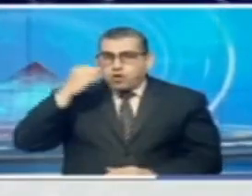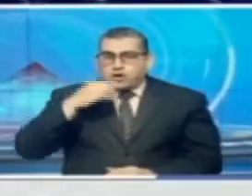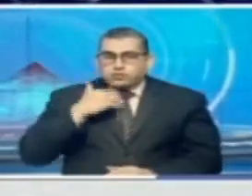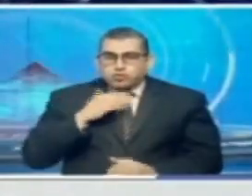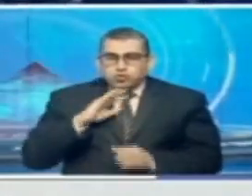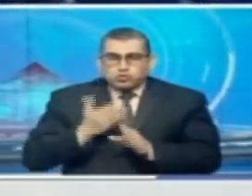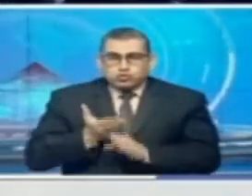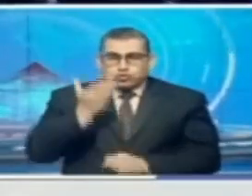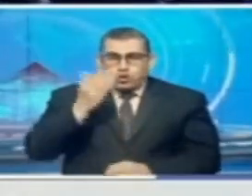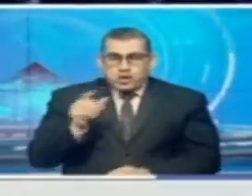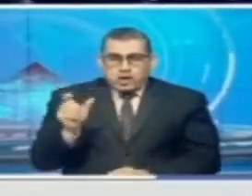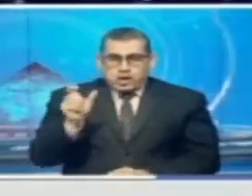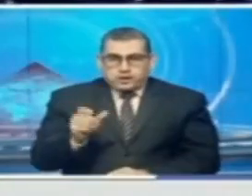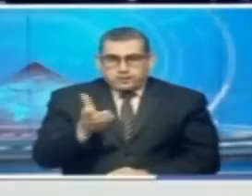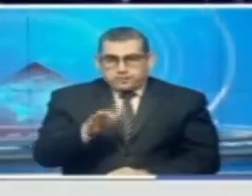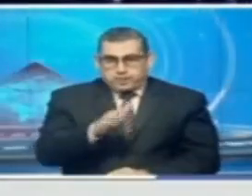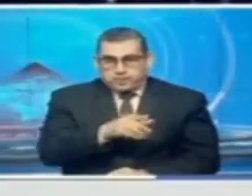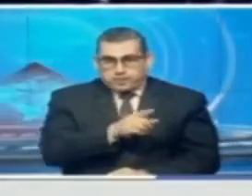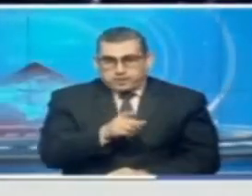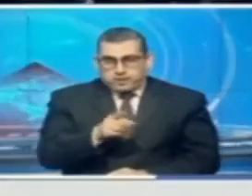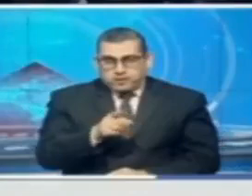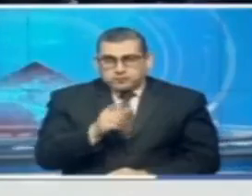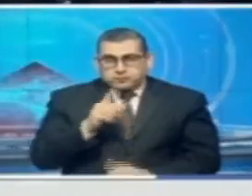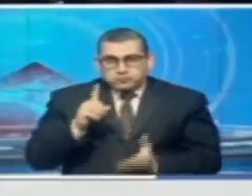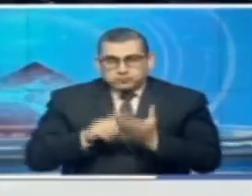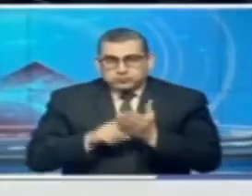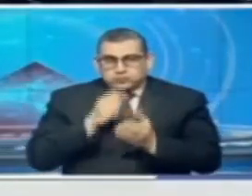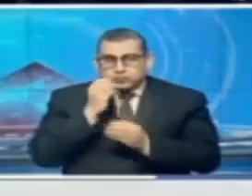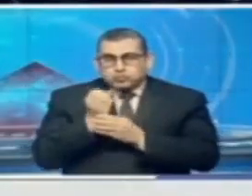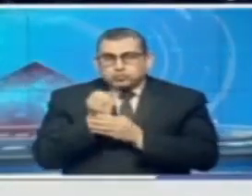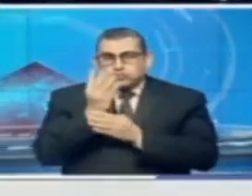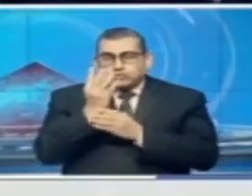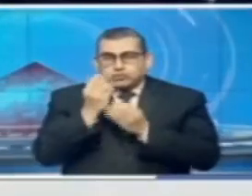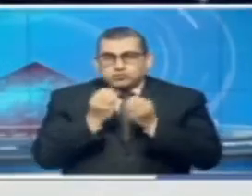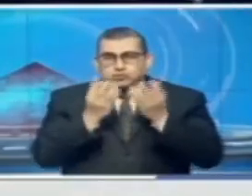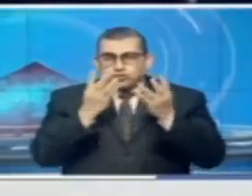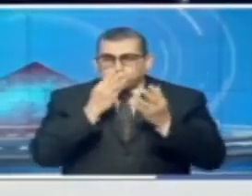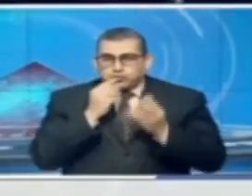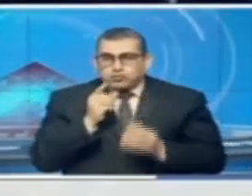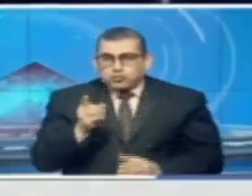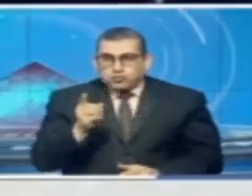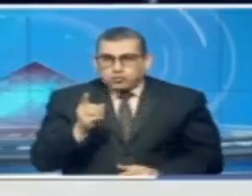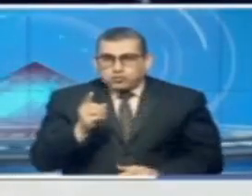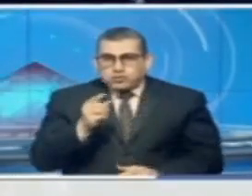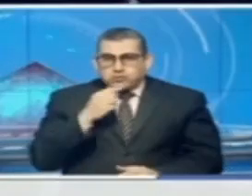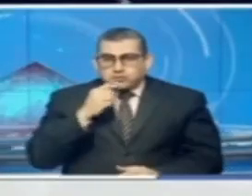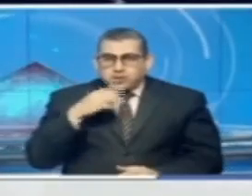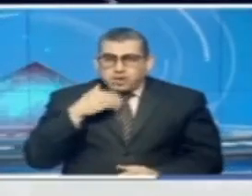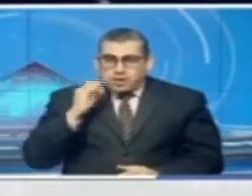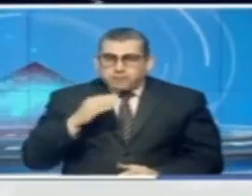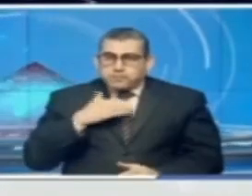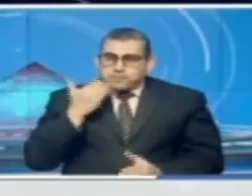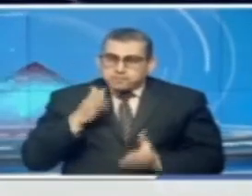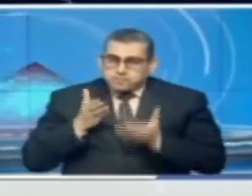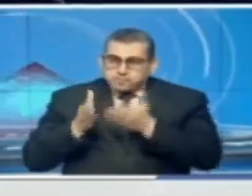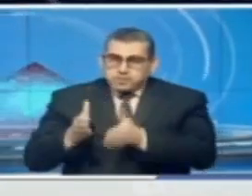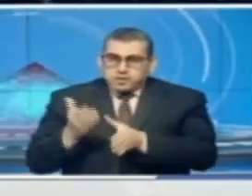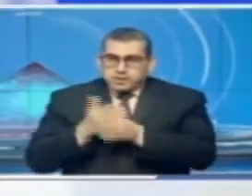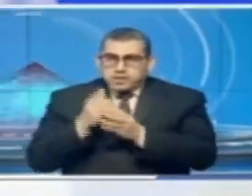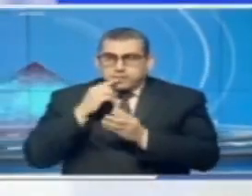إلى أرواح الشهداء، تلك الشموع المضيئة التي اختارت الخلود في